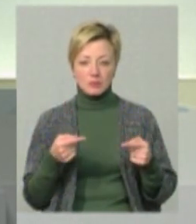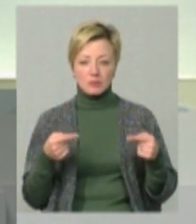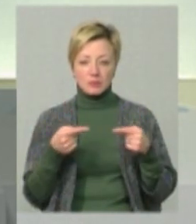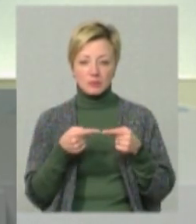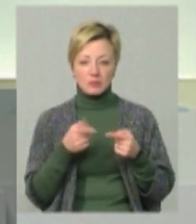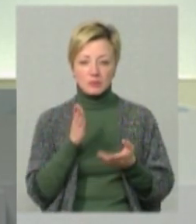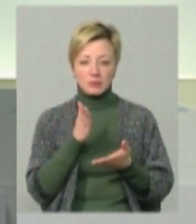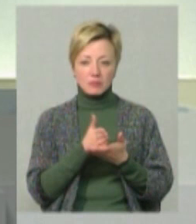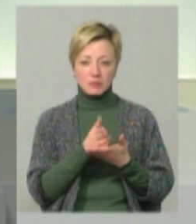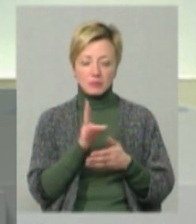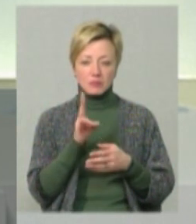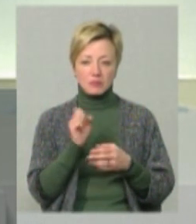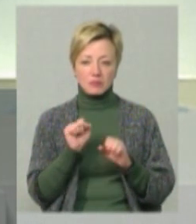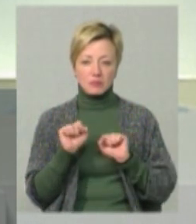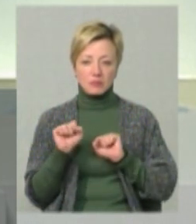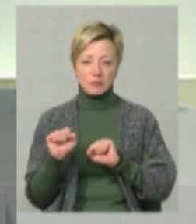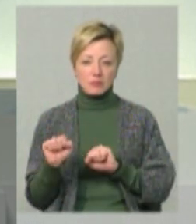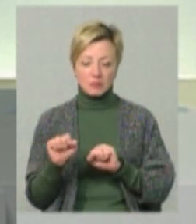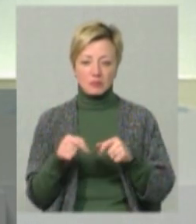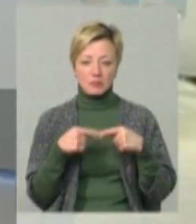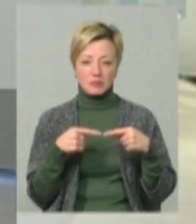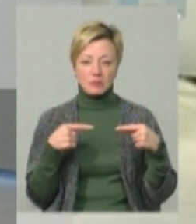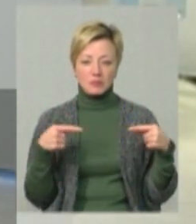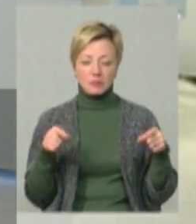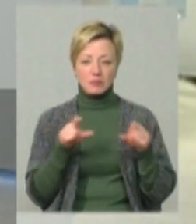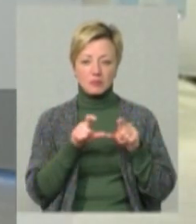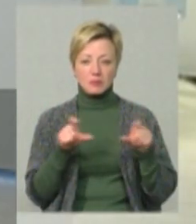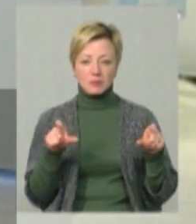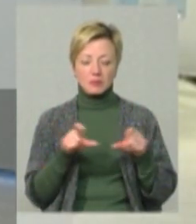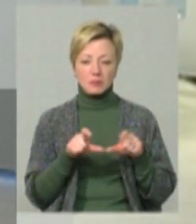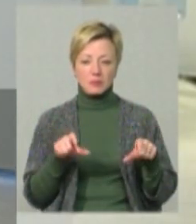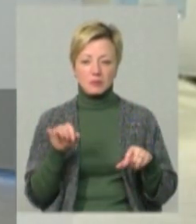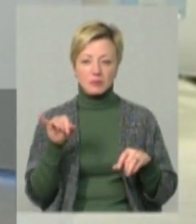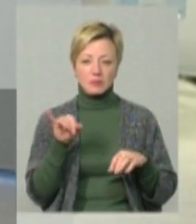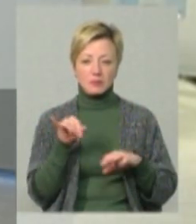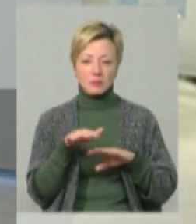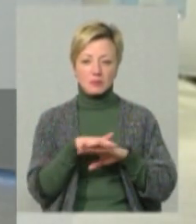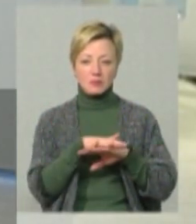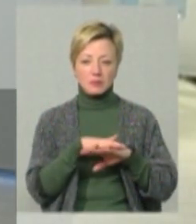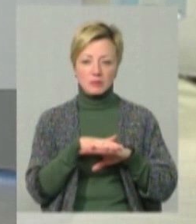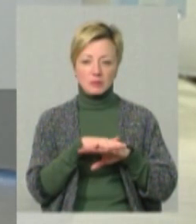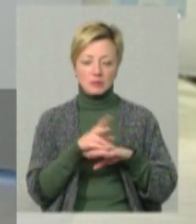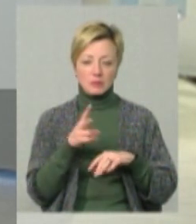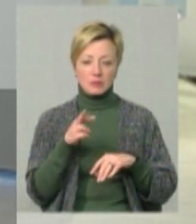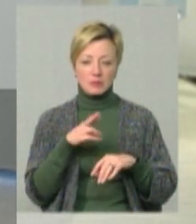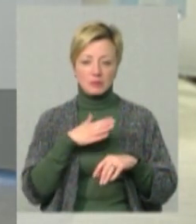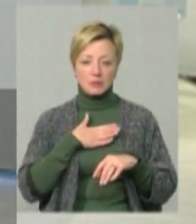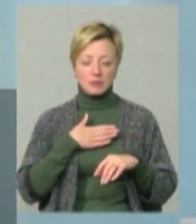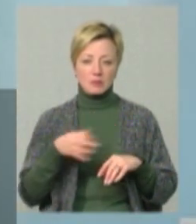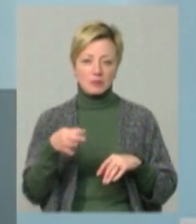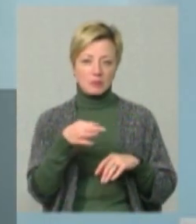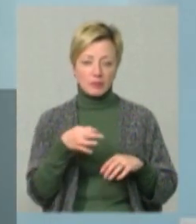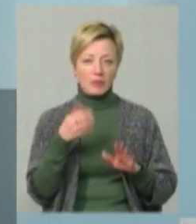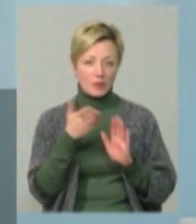якраз спрямована на захист і інфраструктури, і населення нашої області. Тобто є